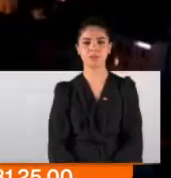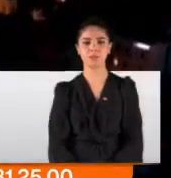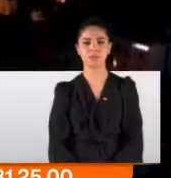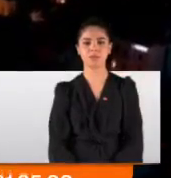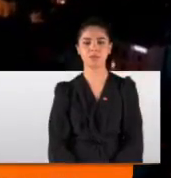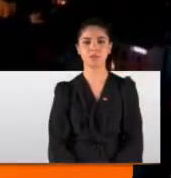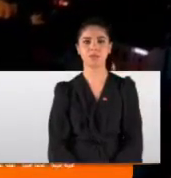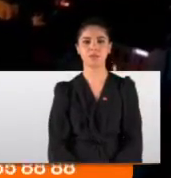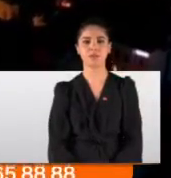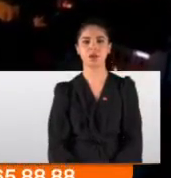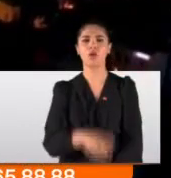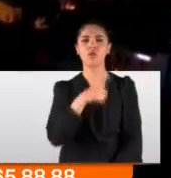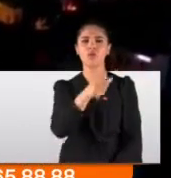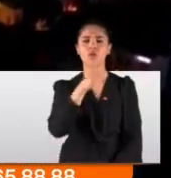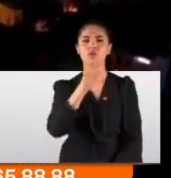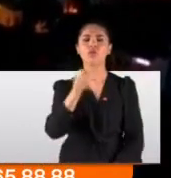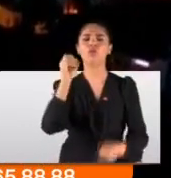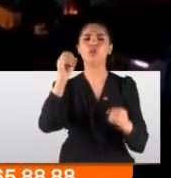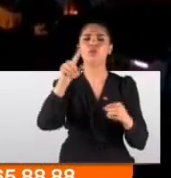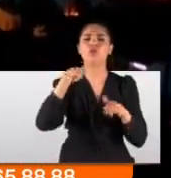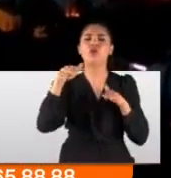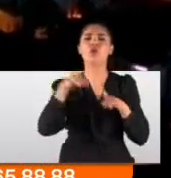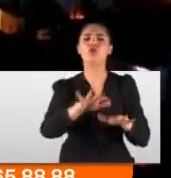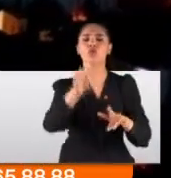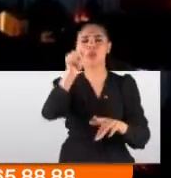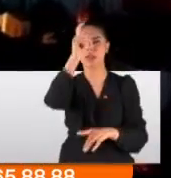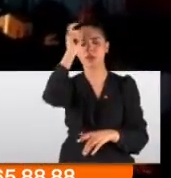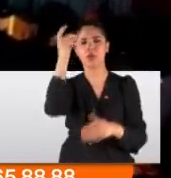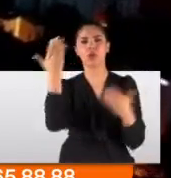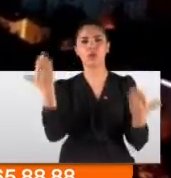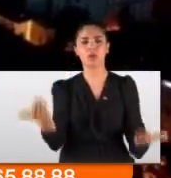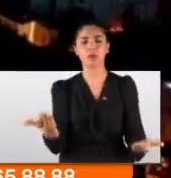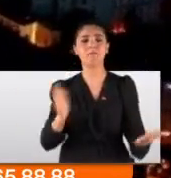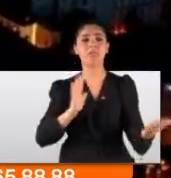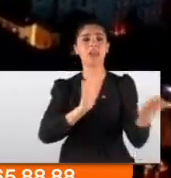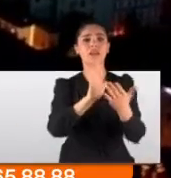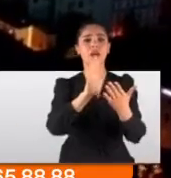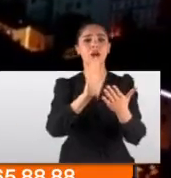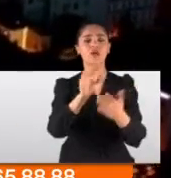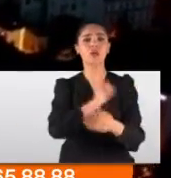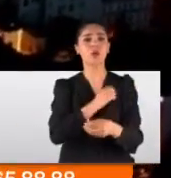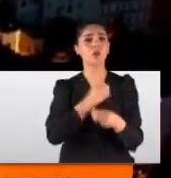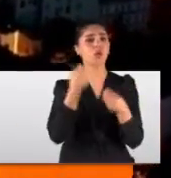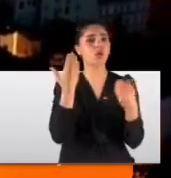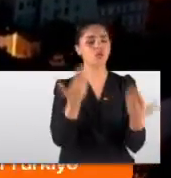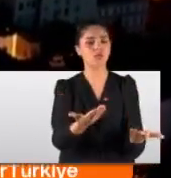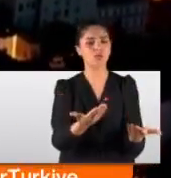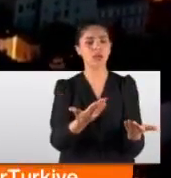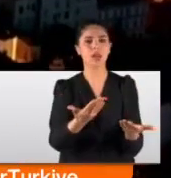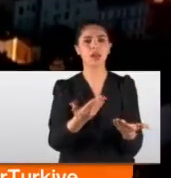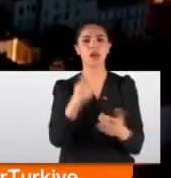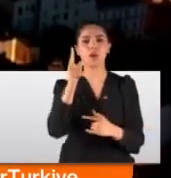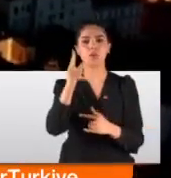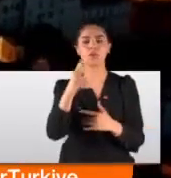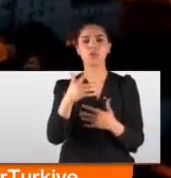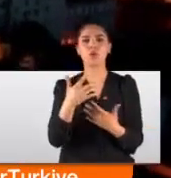Vurulmuş, vurulmuş düşmez bir türlü yere. Karşındakine ürkü verir. Karışmış